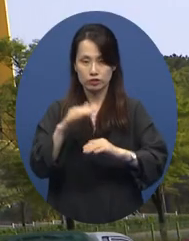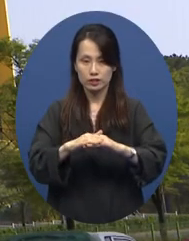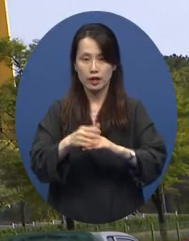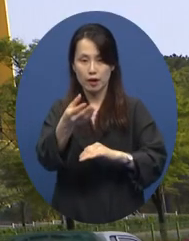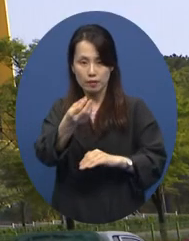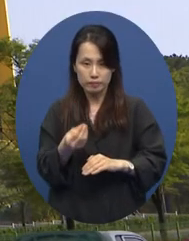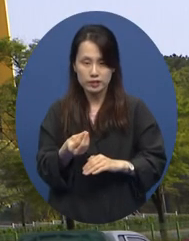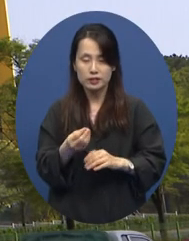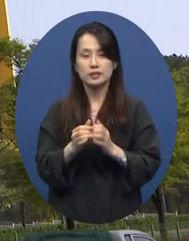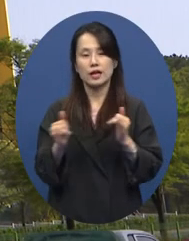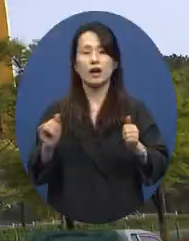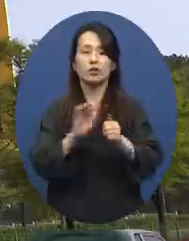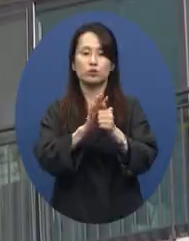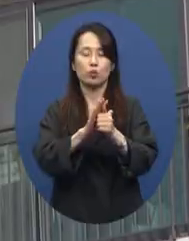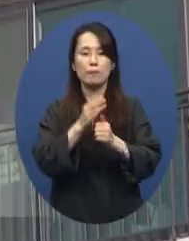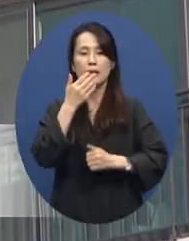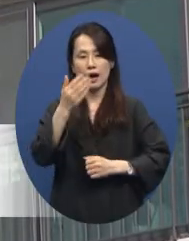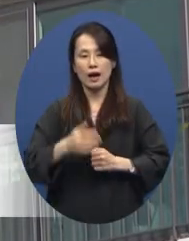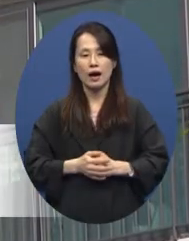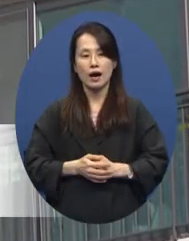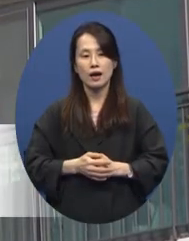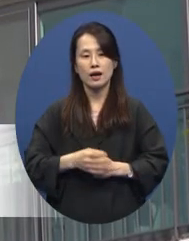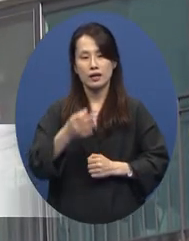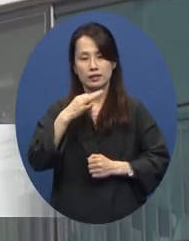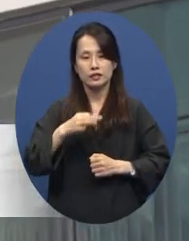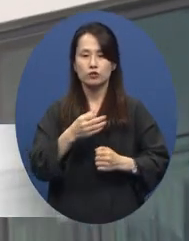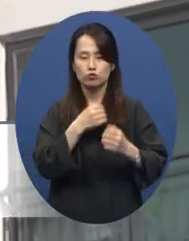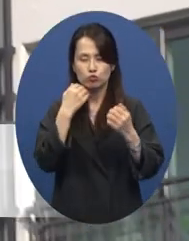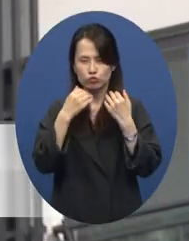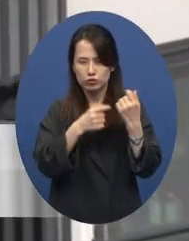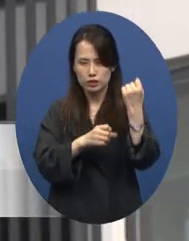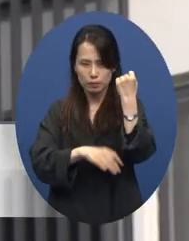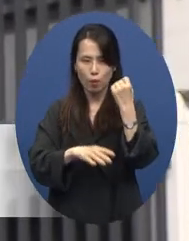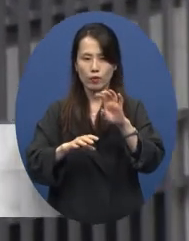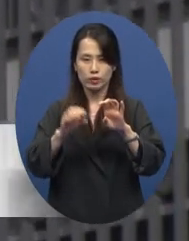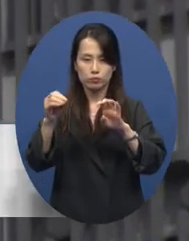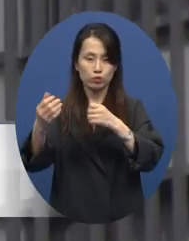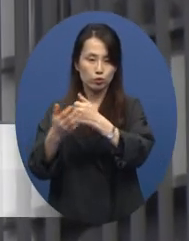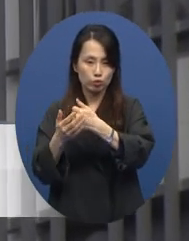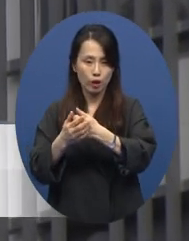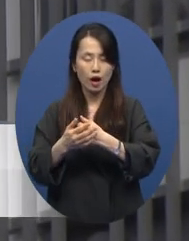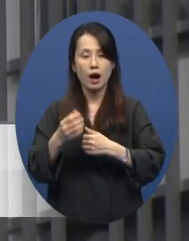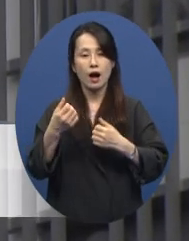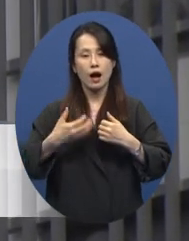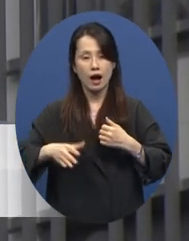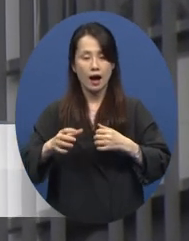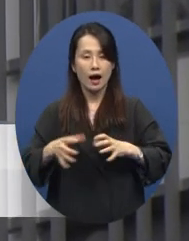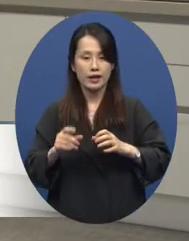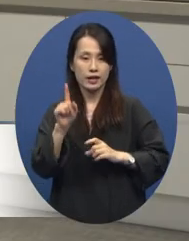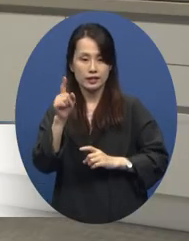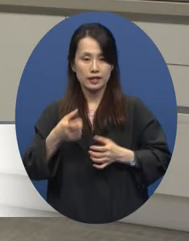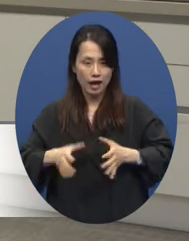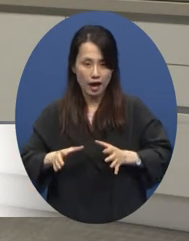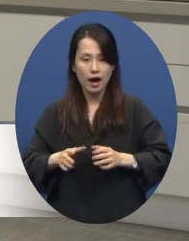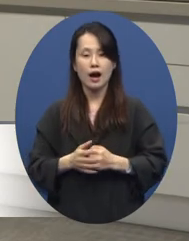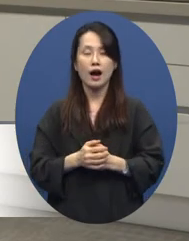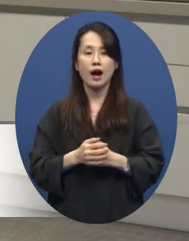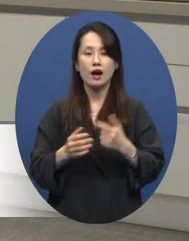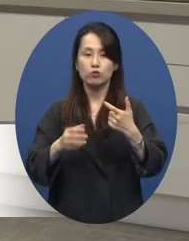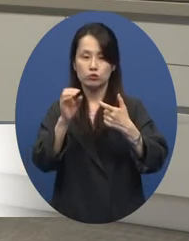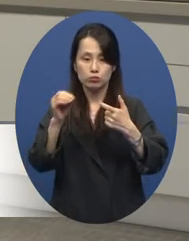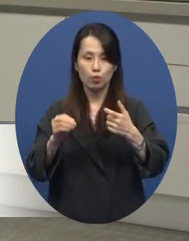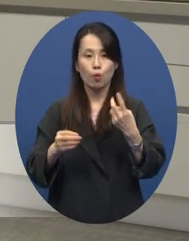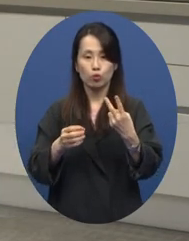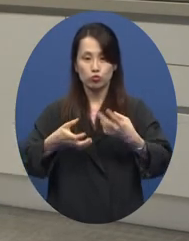대출자가 대상입니다. 보증금 이자는 누구나 기본 40%를 지원하고 자녀를 한 명 낳으면 60%, 두 명 낳으면